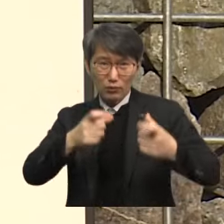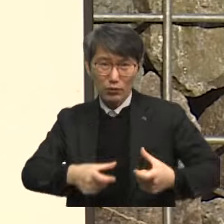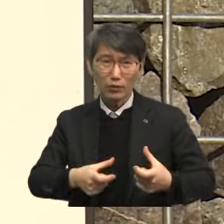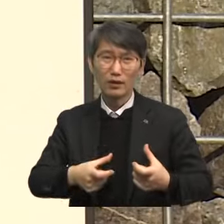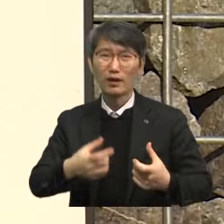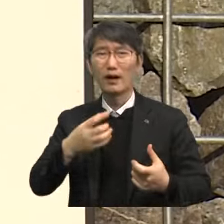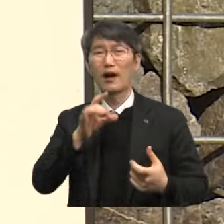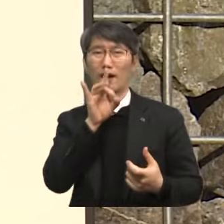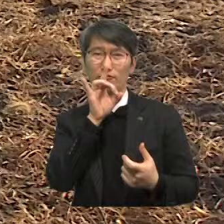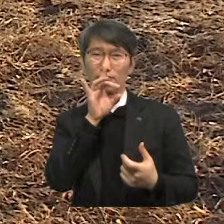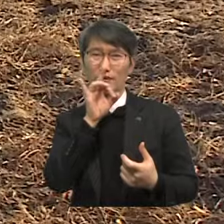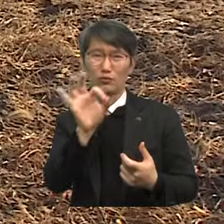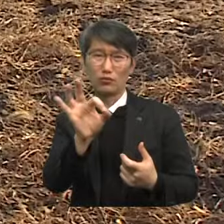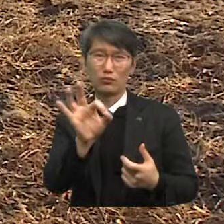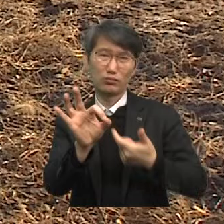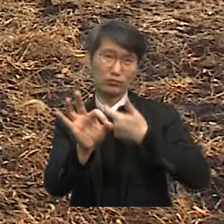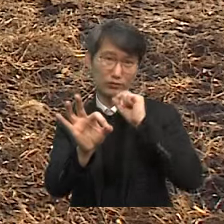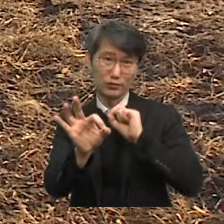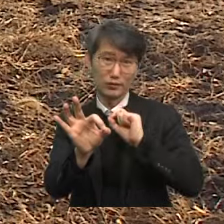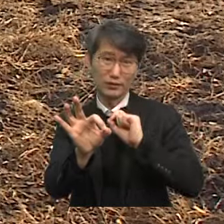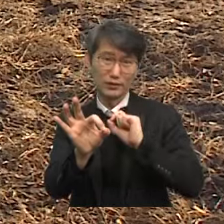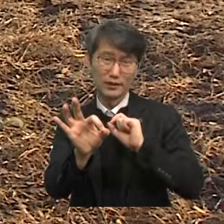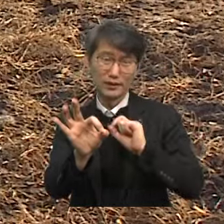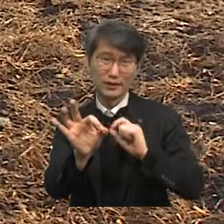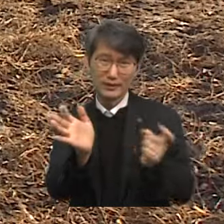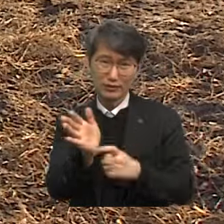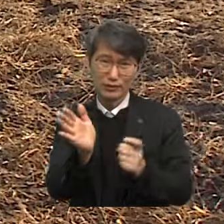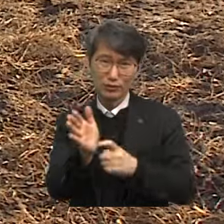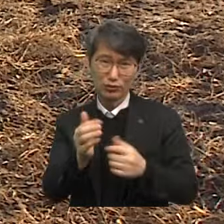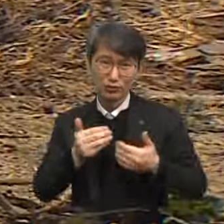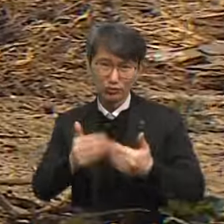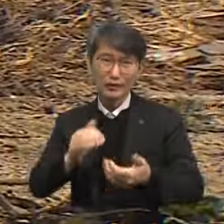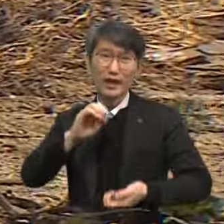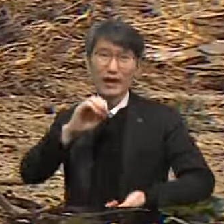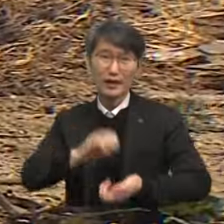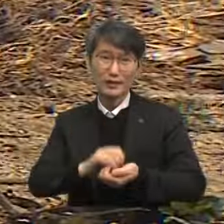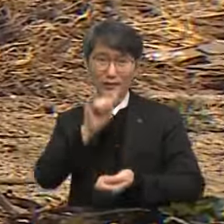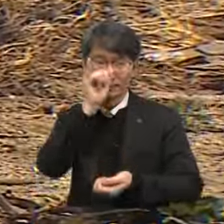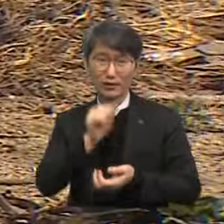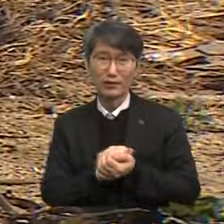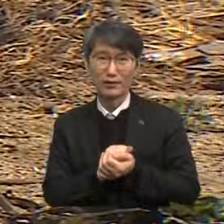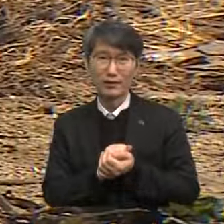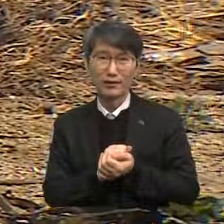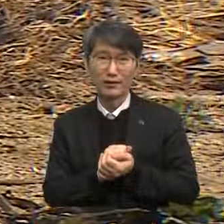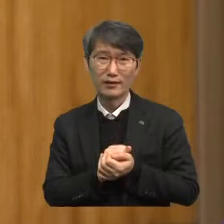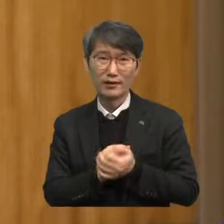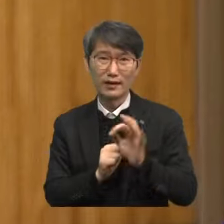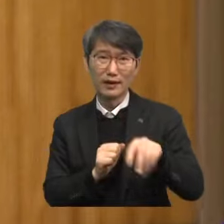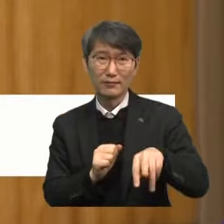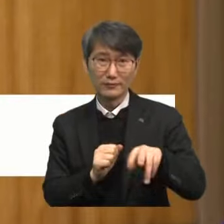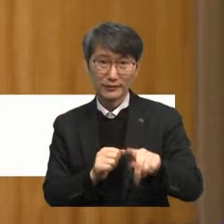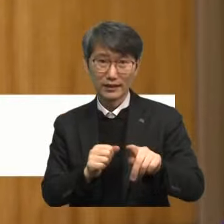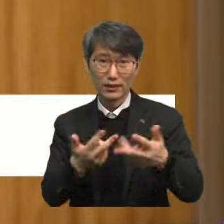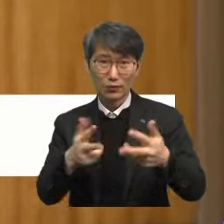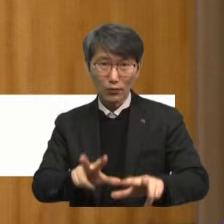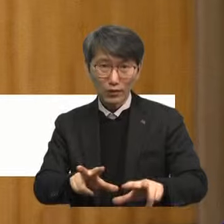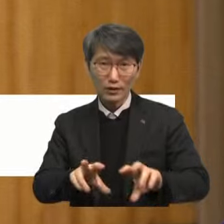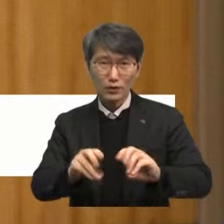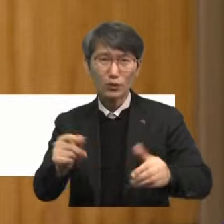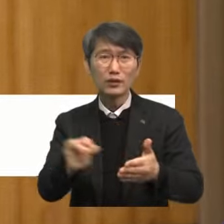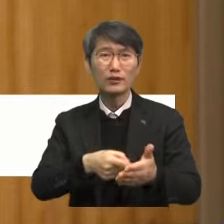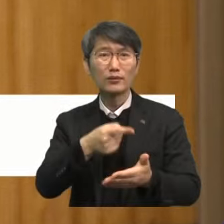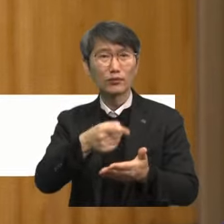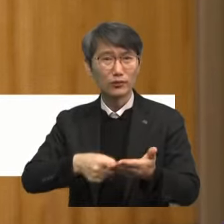감당하기 어려운 상황이라며 신속 추진에 한계점이 있음을 공유합니다. 지금 암사 역사 공원이 토지